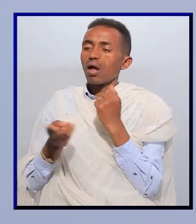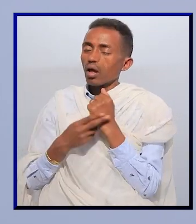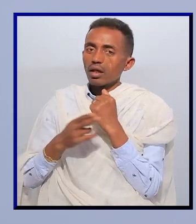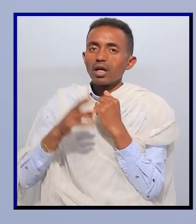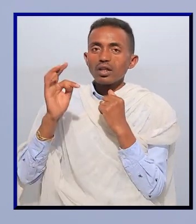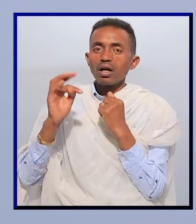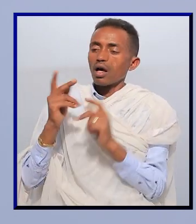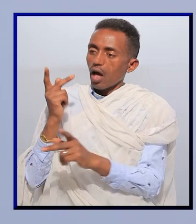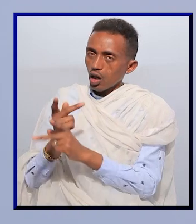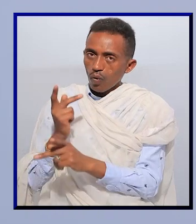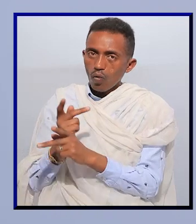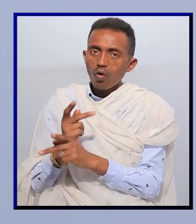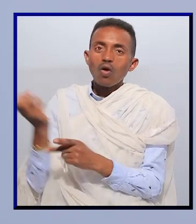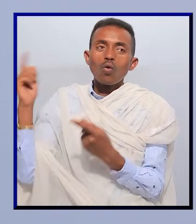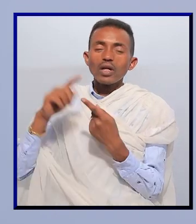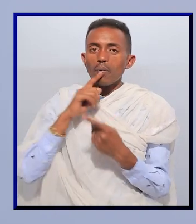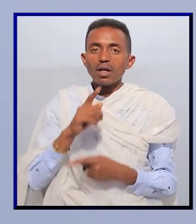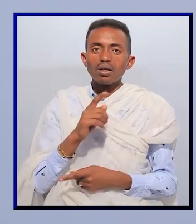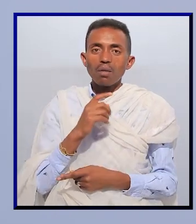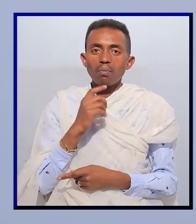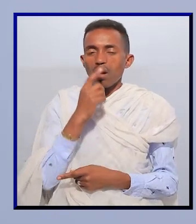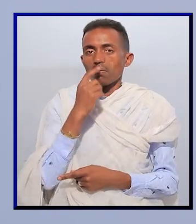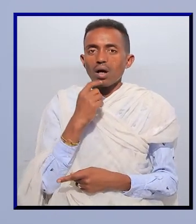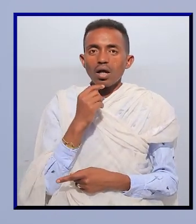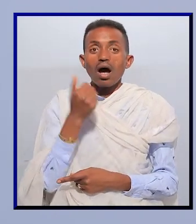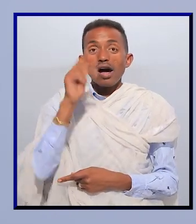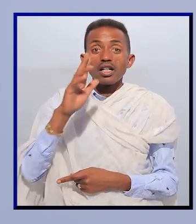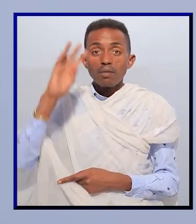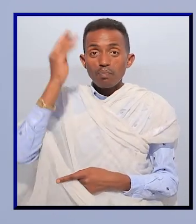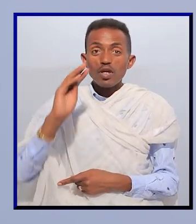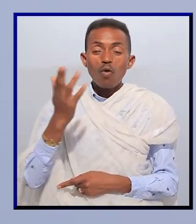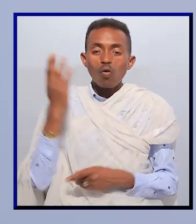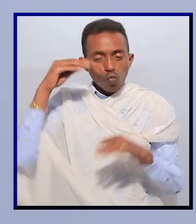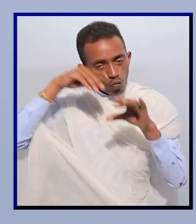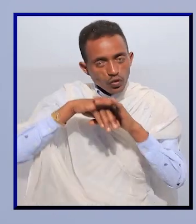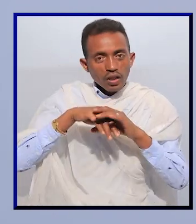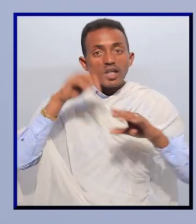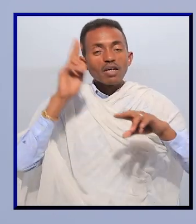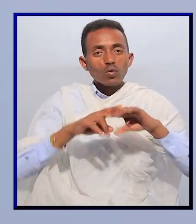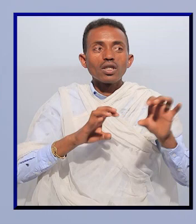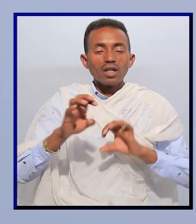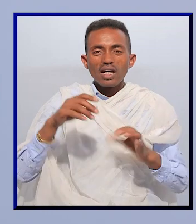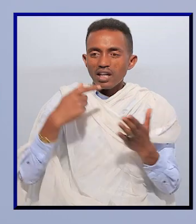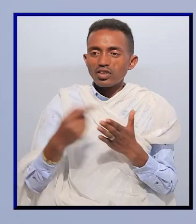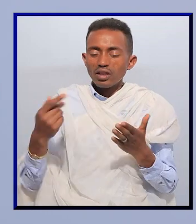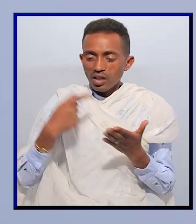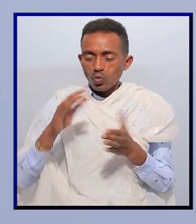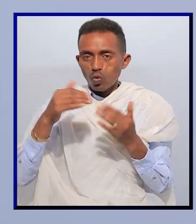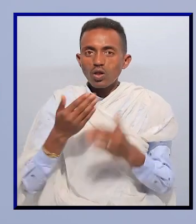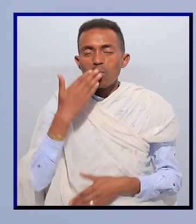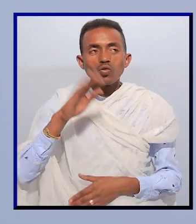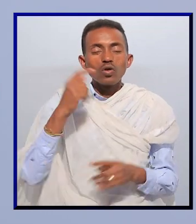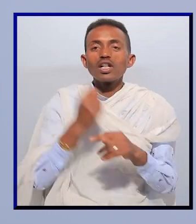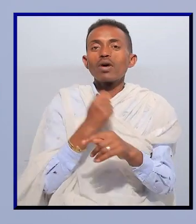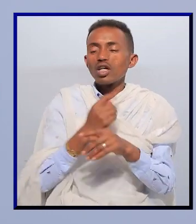ታቅቦ ወደ አርሙሙ ውስጥ እንዲገቡ ቢደረግ ሙሉ በሙሉ እንቺህታችን ከዚህ እኩይ